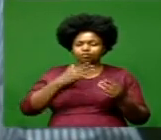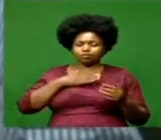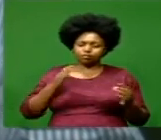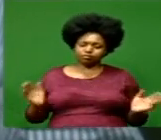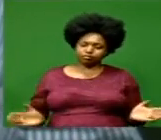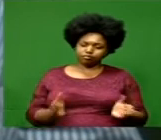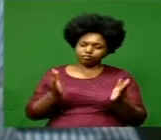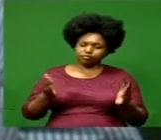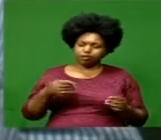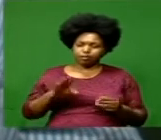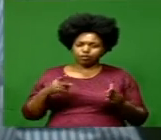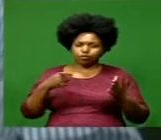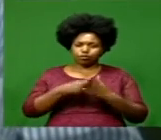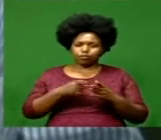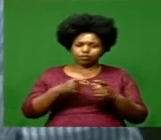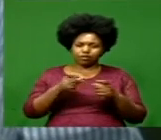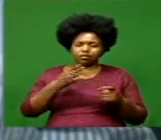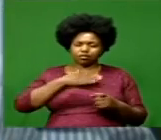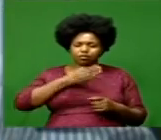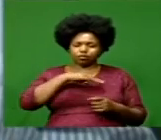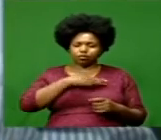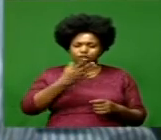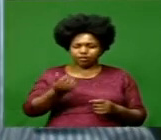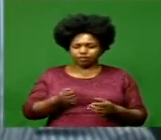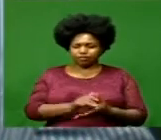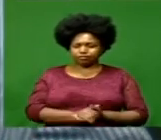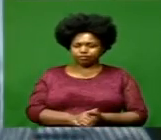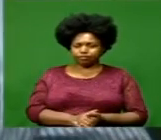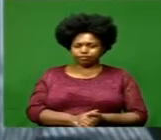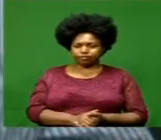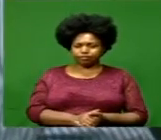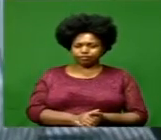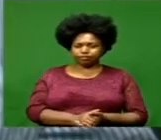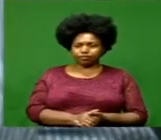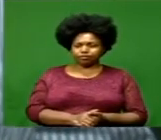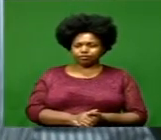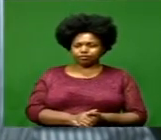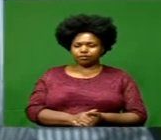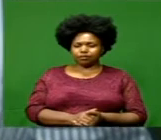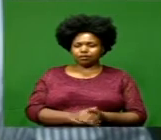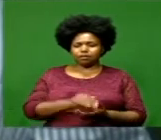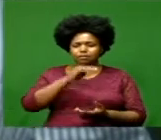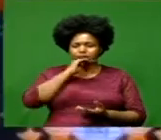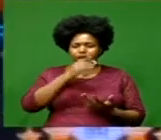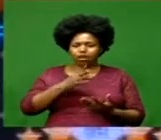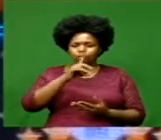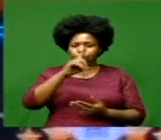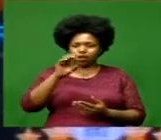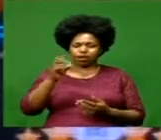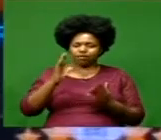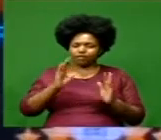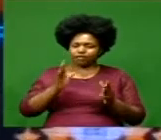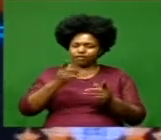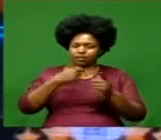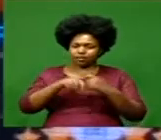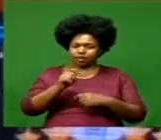se watengi matigiti asese konu ee oredi nje ngashukuti ee li kulu lao selambile ee soo toku mbulage